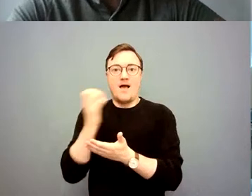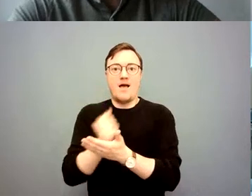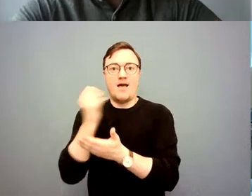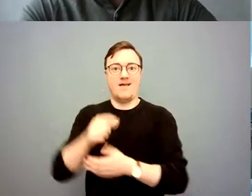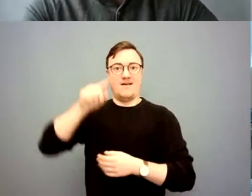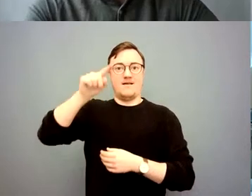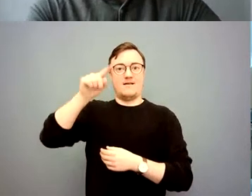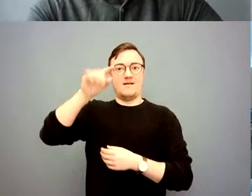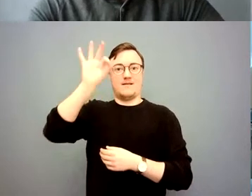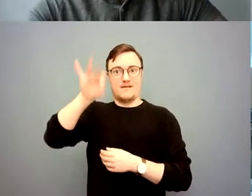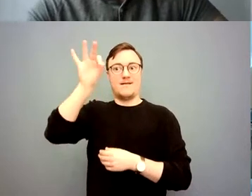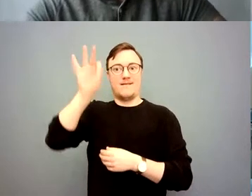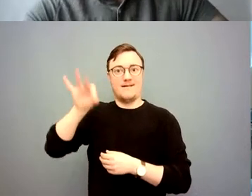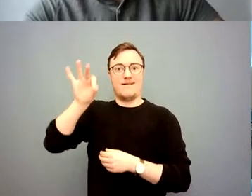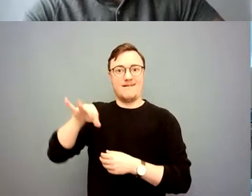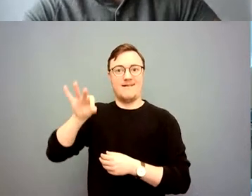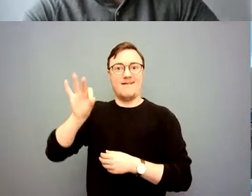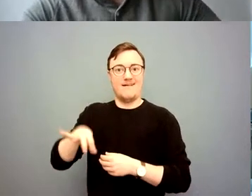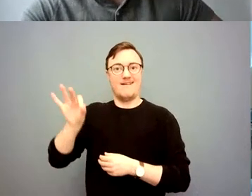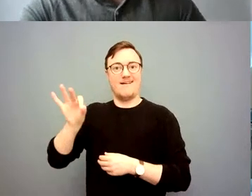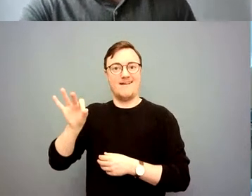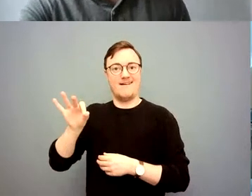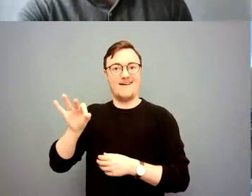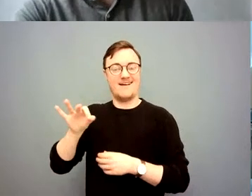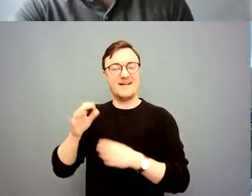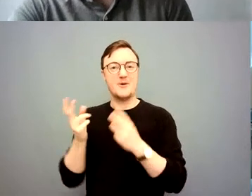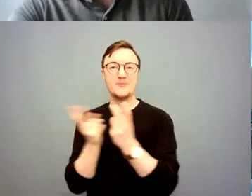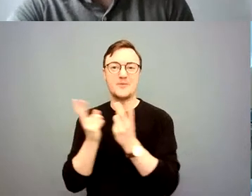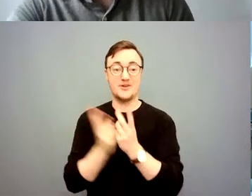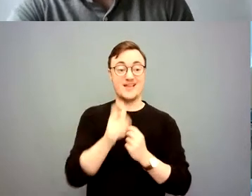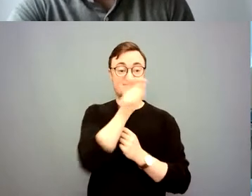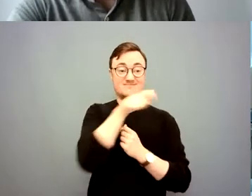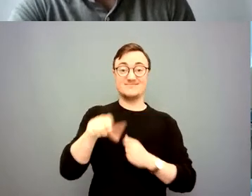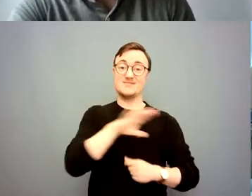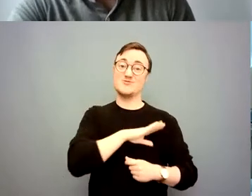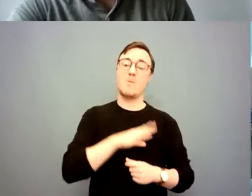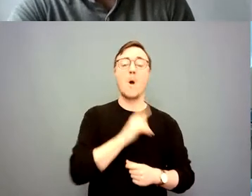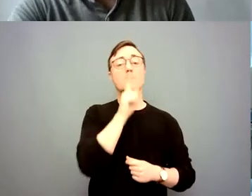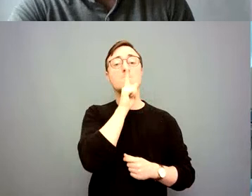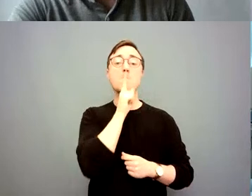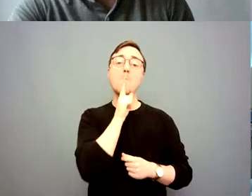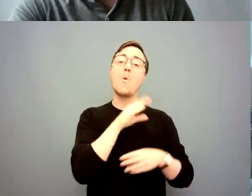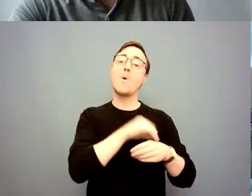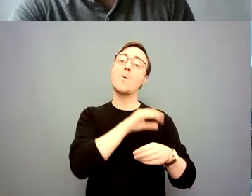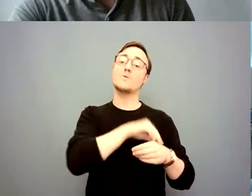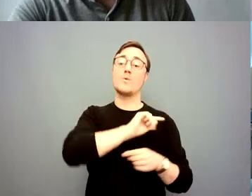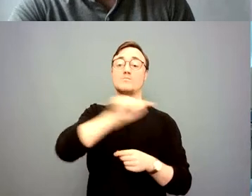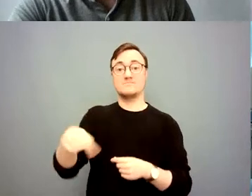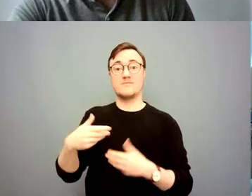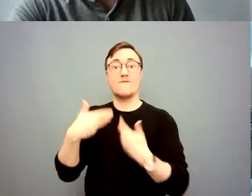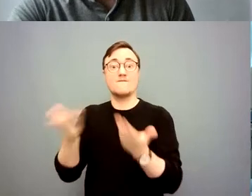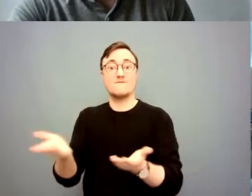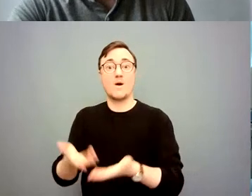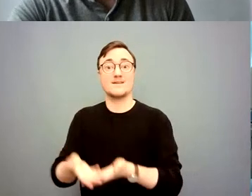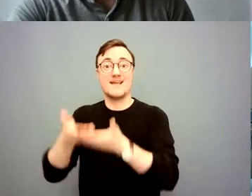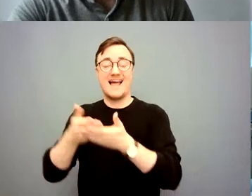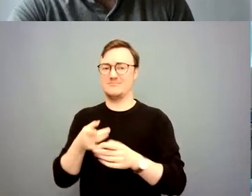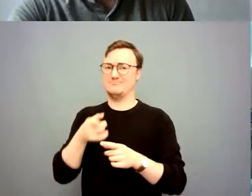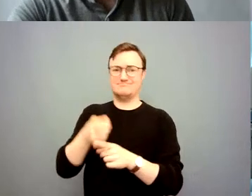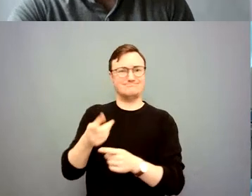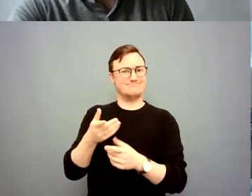som kanske har de lättaste åkommorna som får hjälp främst. Här behöver vi få mer sammanhållen vård,